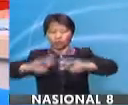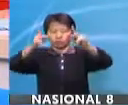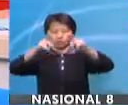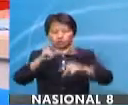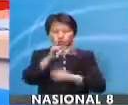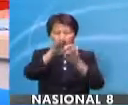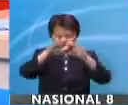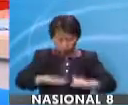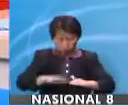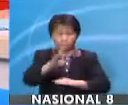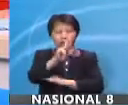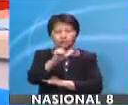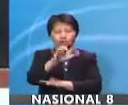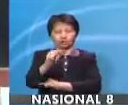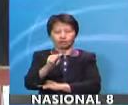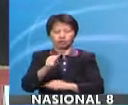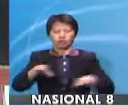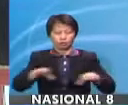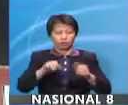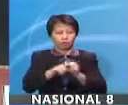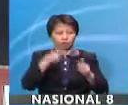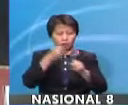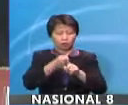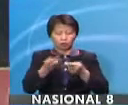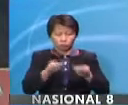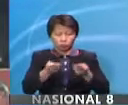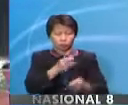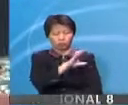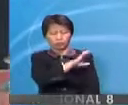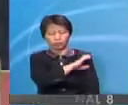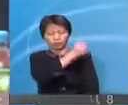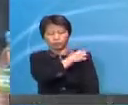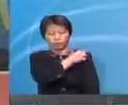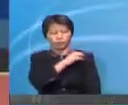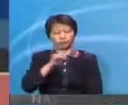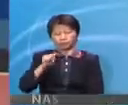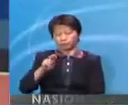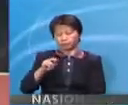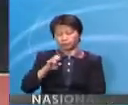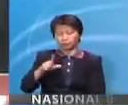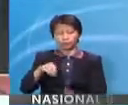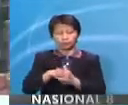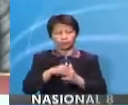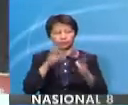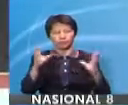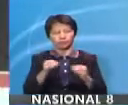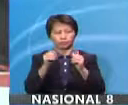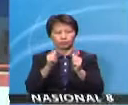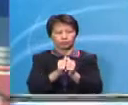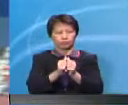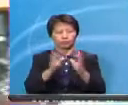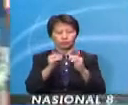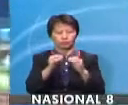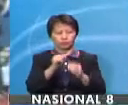klia penguman dibuat pengarah urusan dan ketua pegawai ekekutif u agenda azm amikan pada sidang media selepas